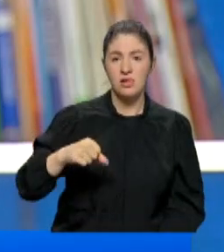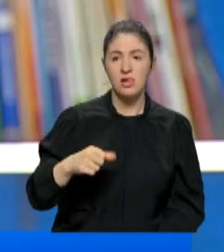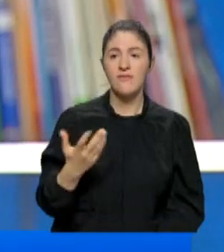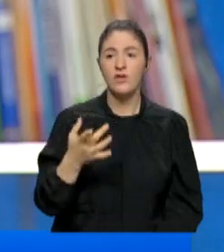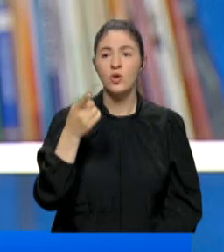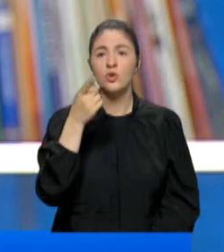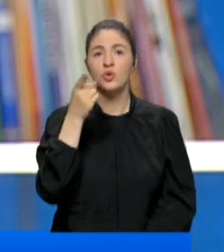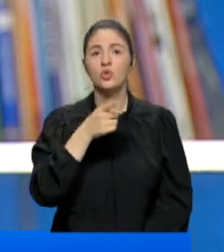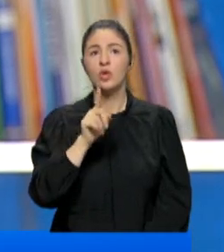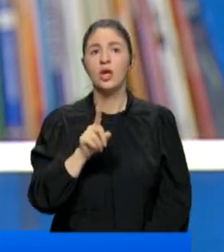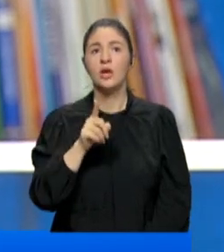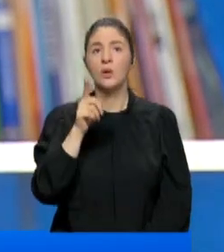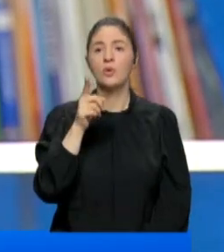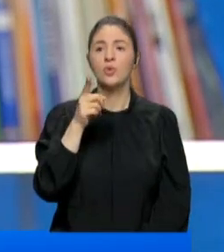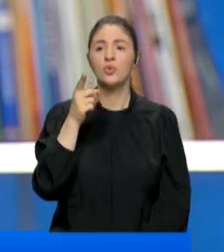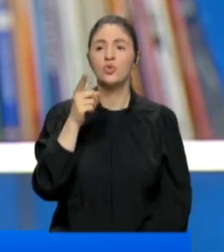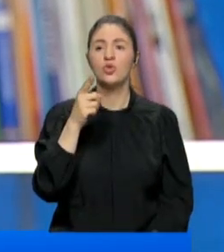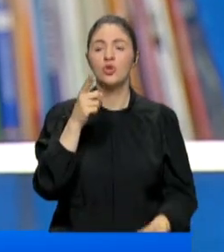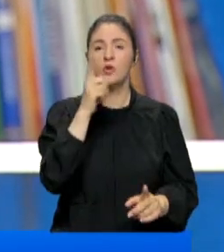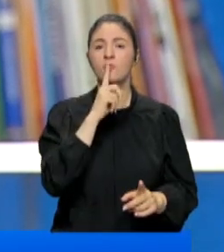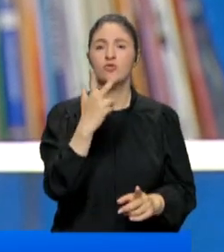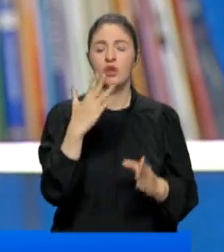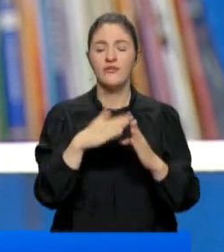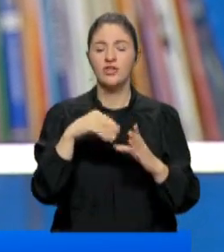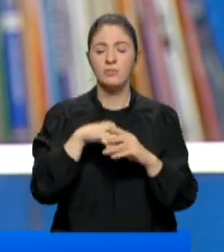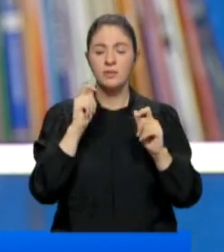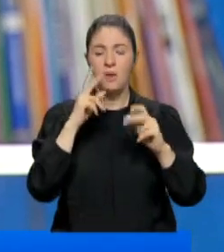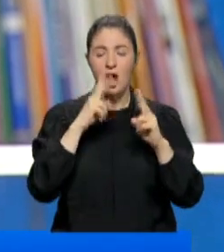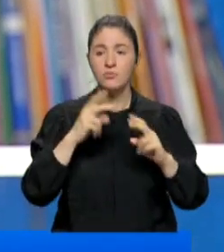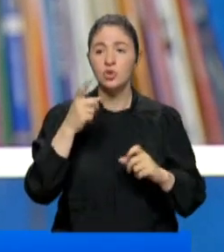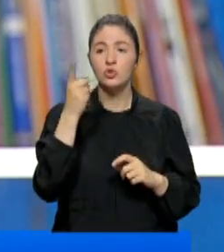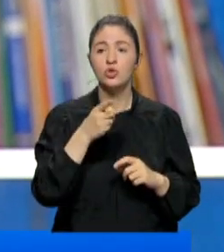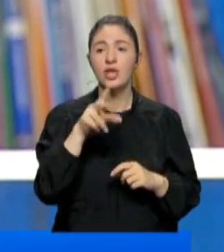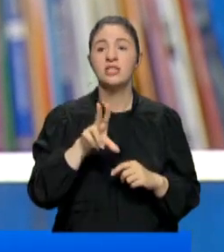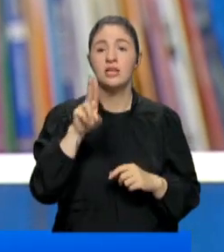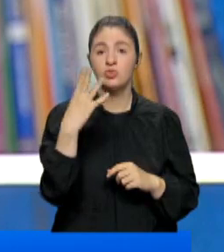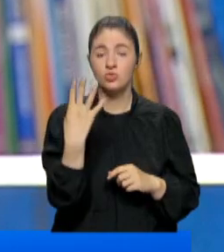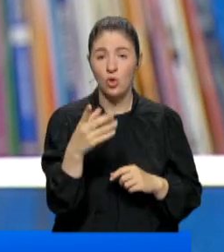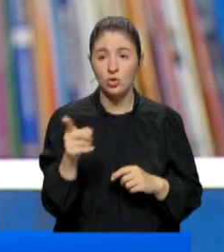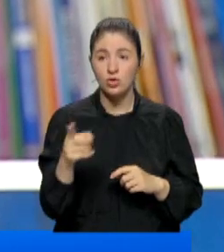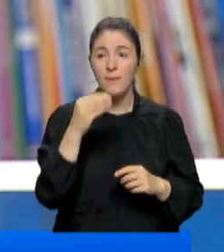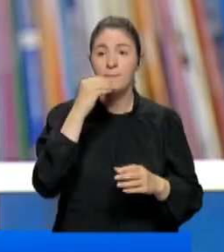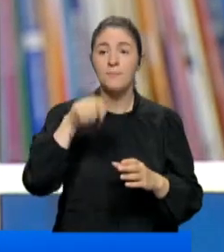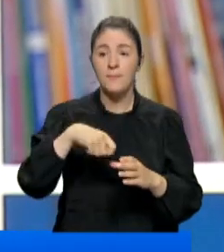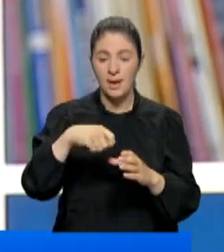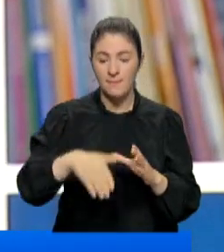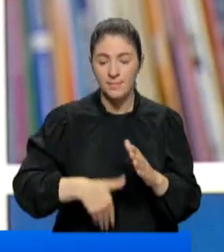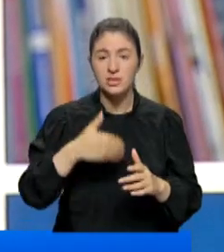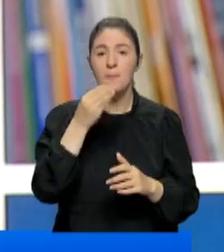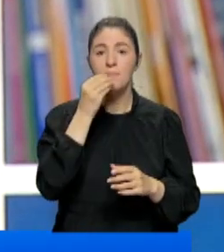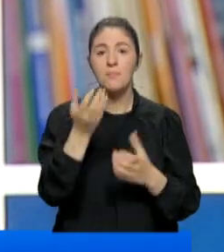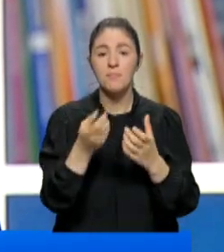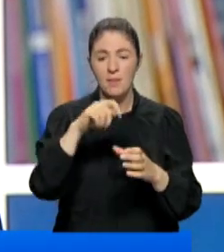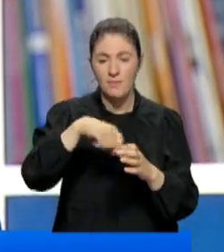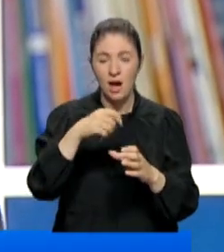Ve %73 tane üzerinde yaptığımız araştırmada %74'ü bebek bezi ve mamaya